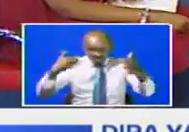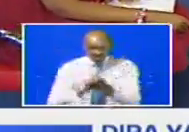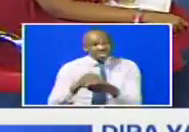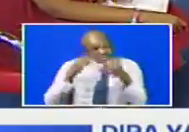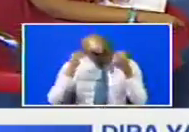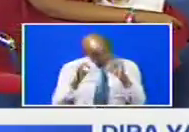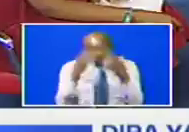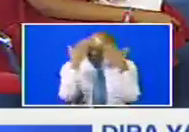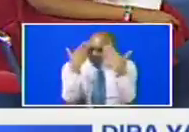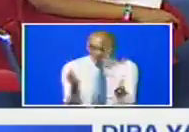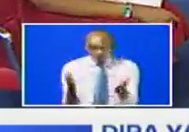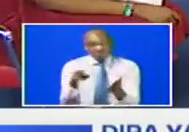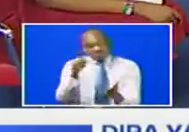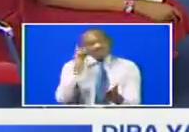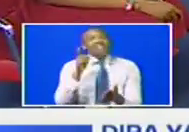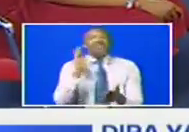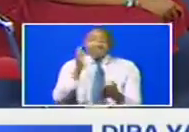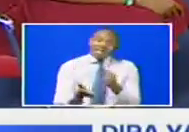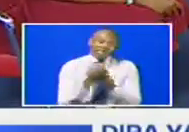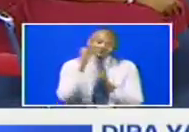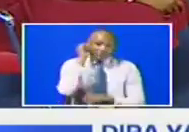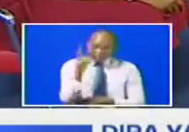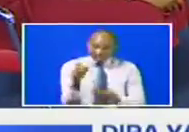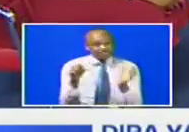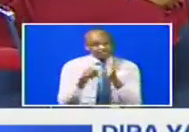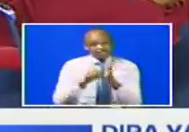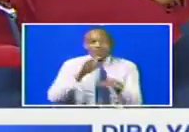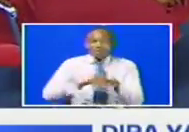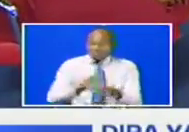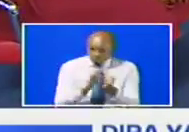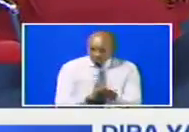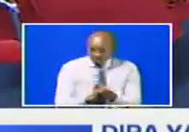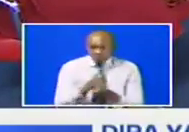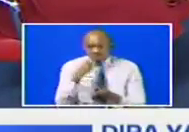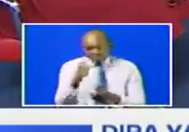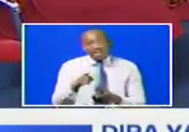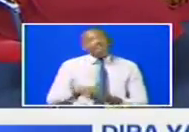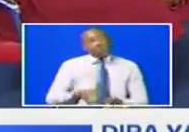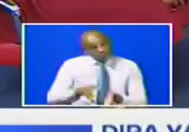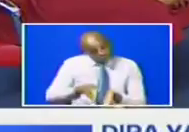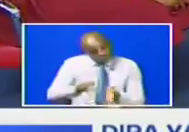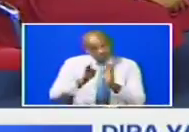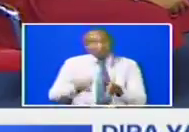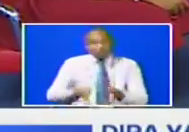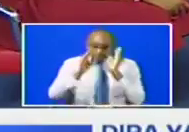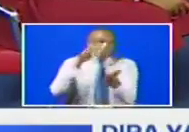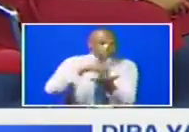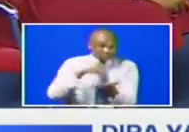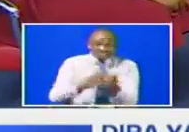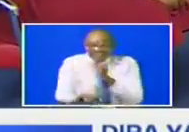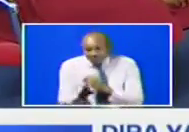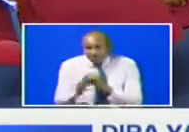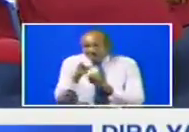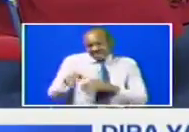uzijui, na hizo ndio zinakusaidia kuelewa shida za barabara, ama tunasemanga road conditions. So zinakueleza hapo